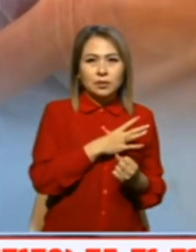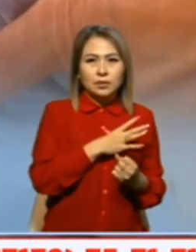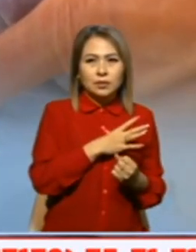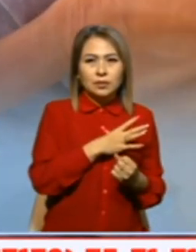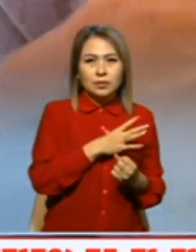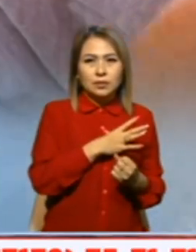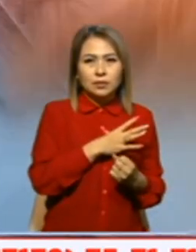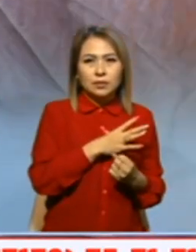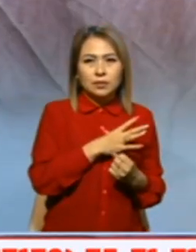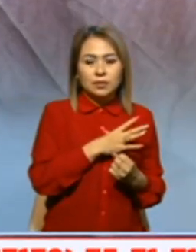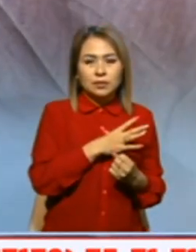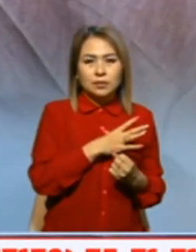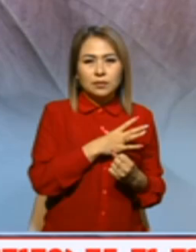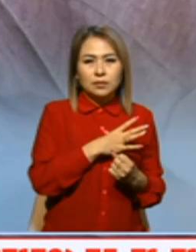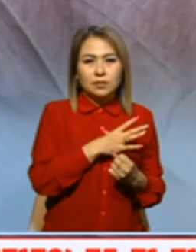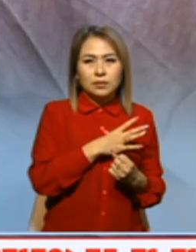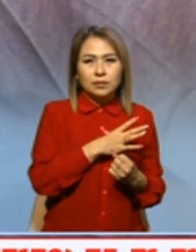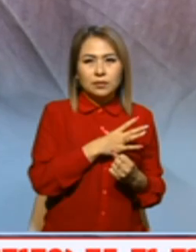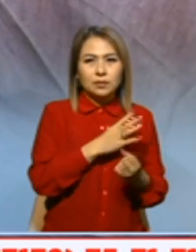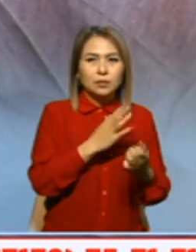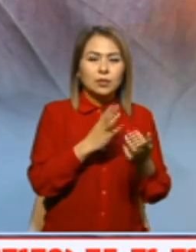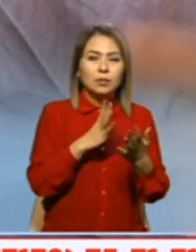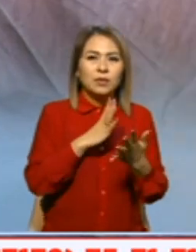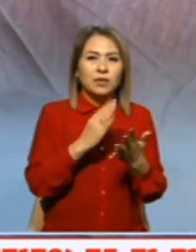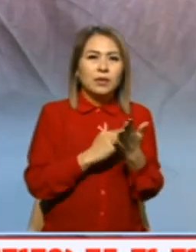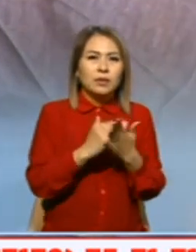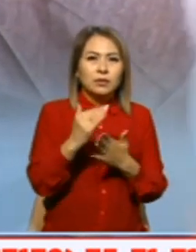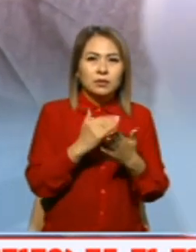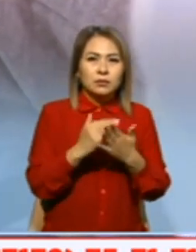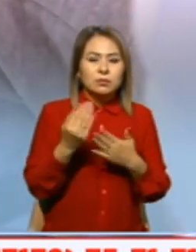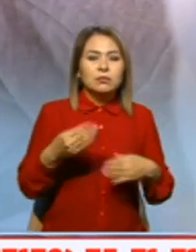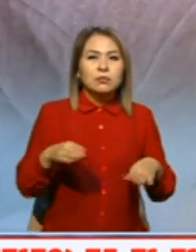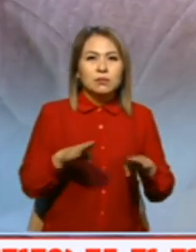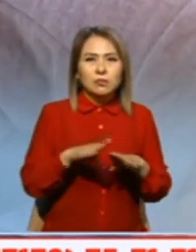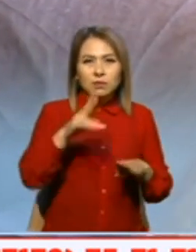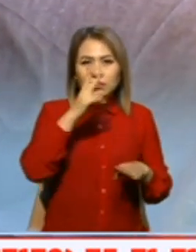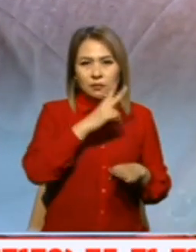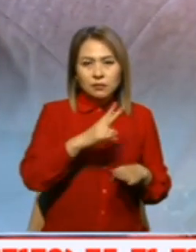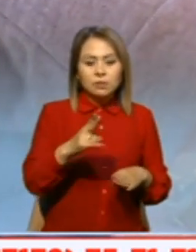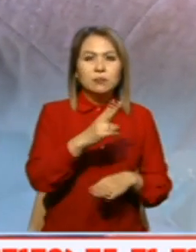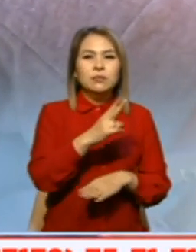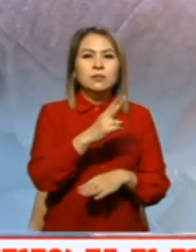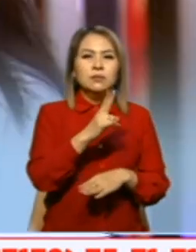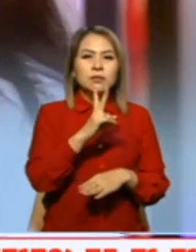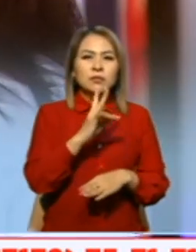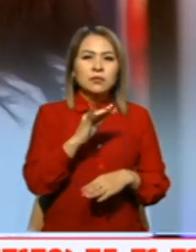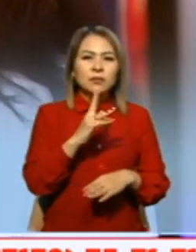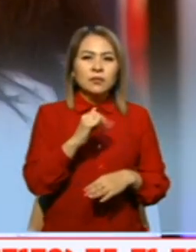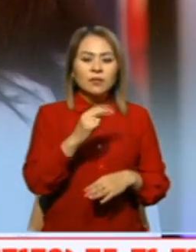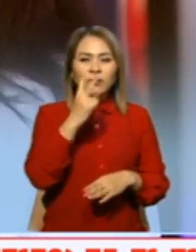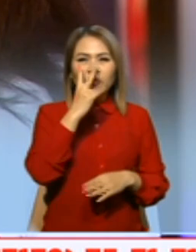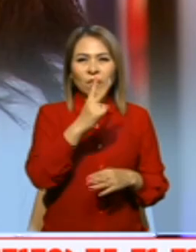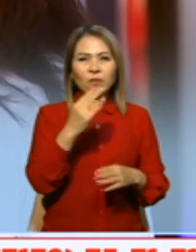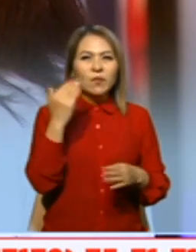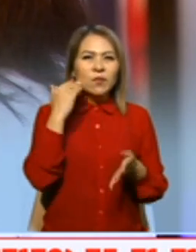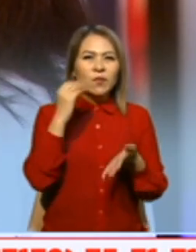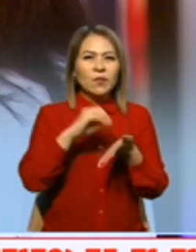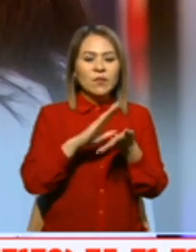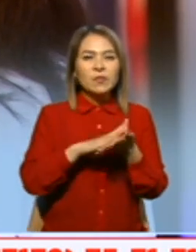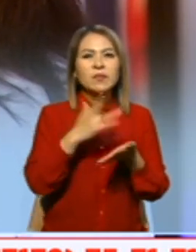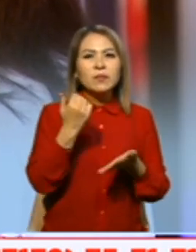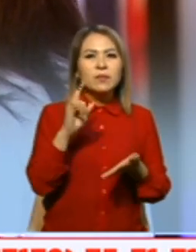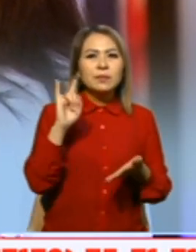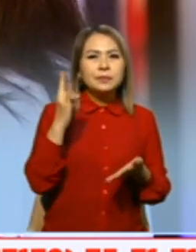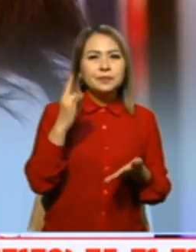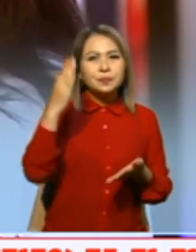тырысады, тонустары жоғары болады. Соған қарап, сонда клиникалық белгілеріне қарап, біз айталамыз, иә, балада